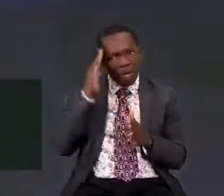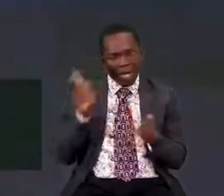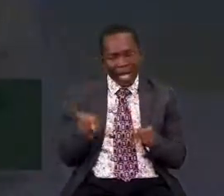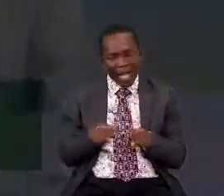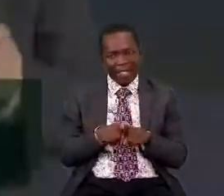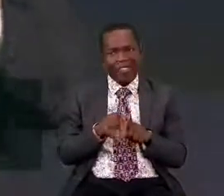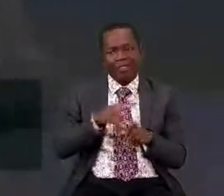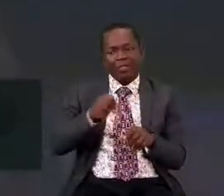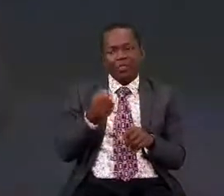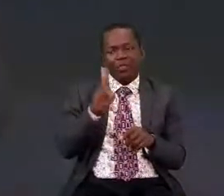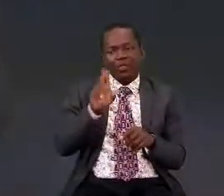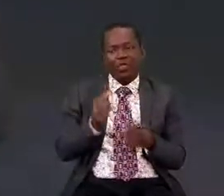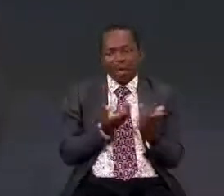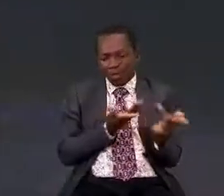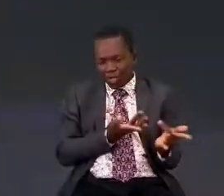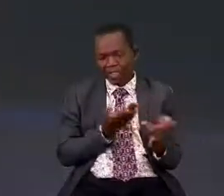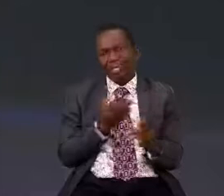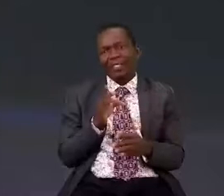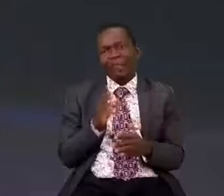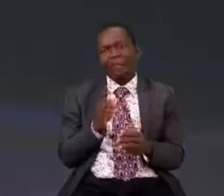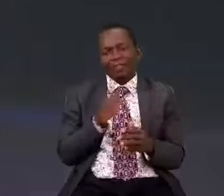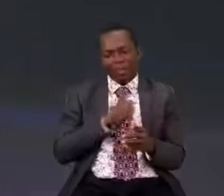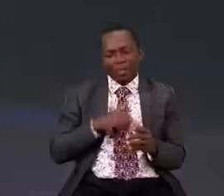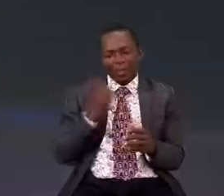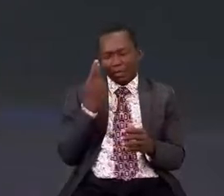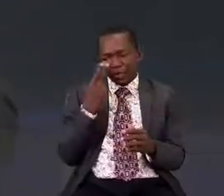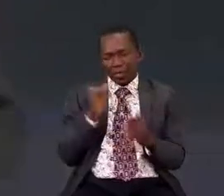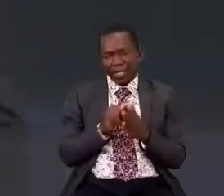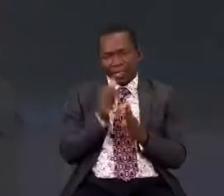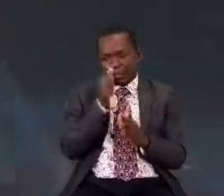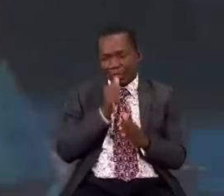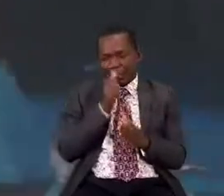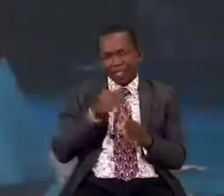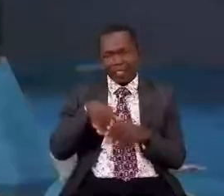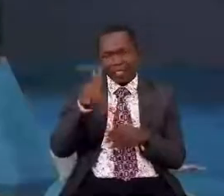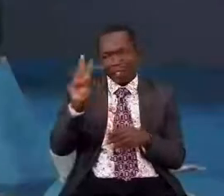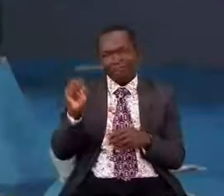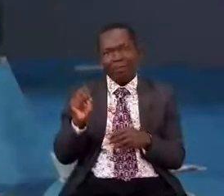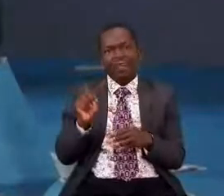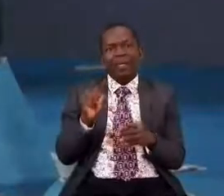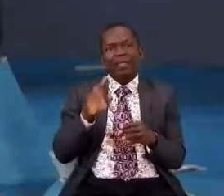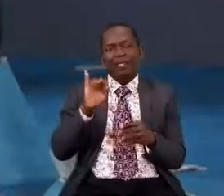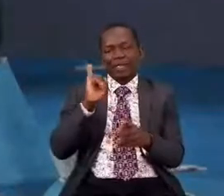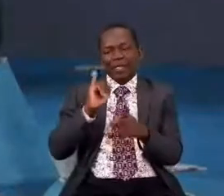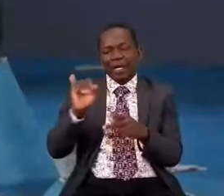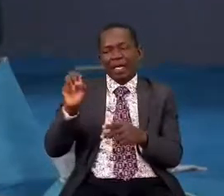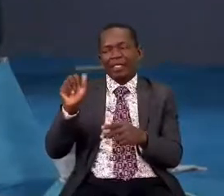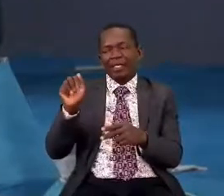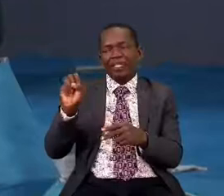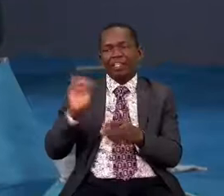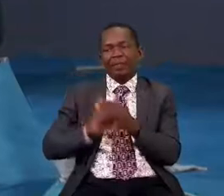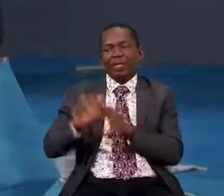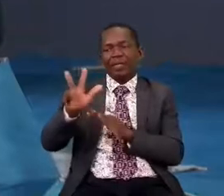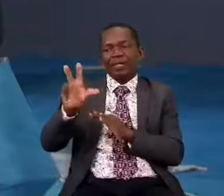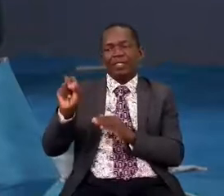en Ésaïe chapitre 30, verset 18. Il dit, cependant, l'Éternel désire vous